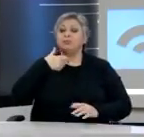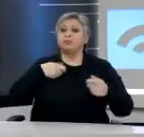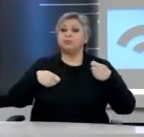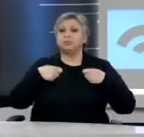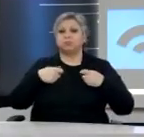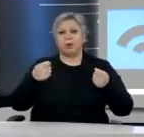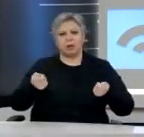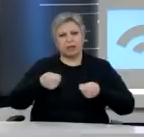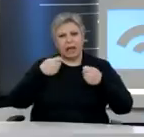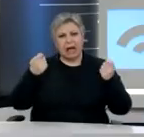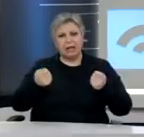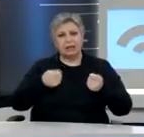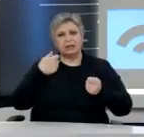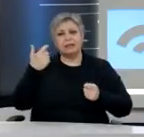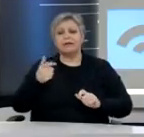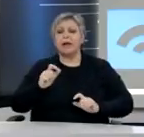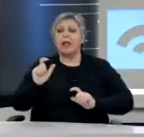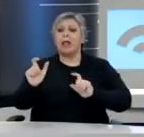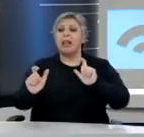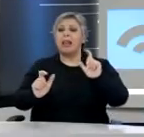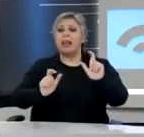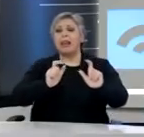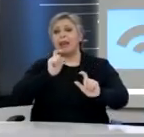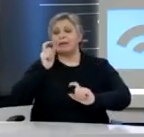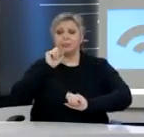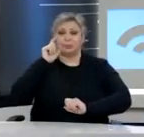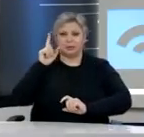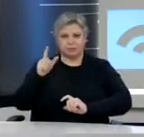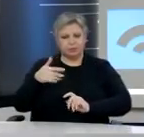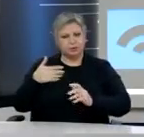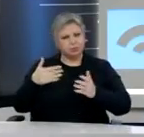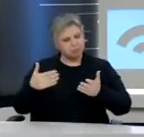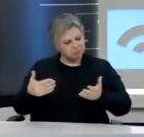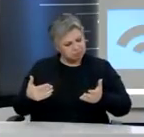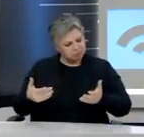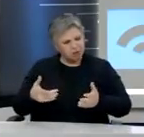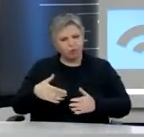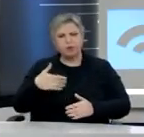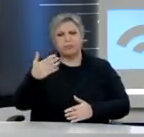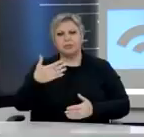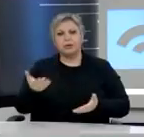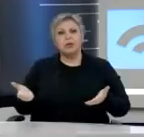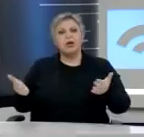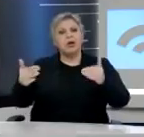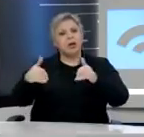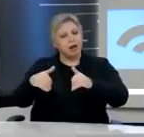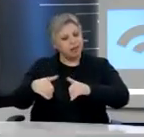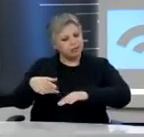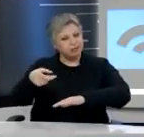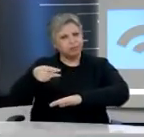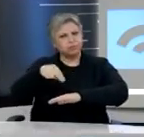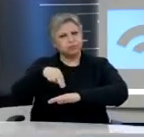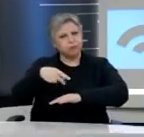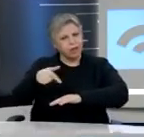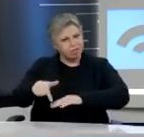εγώ για δεύτερη φορά σας προκαλώ και σας προσκαλώ. Ελάτε. Και εδώ στη Βουλή, αλλά και σε ένα τηλεοπτικό διάλογο για τη